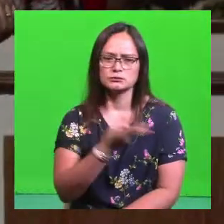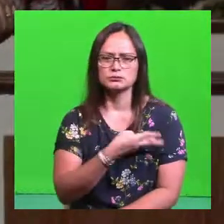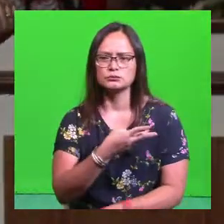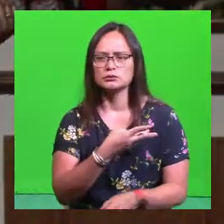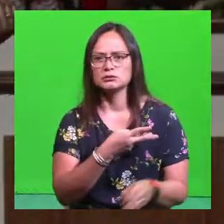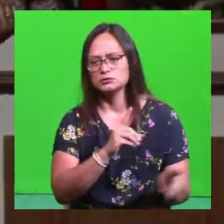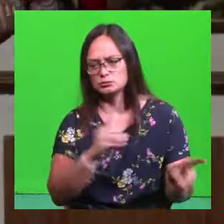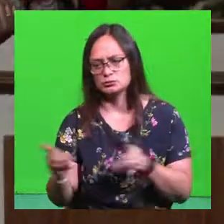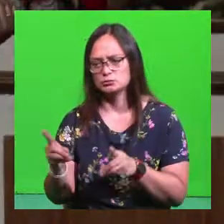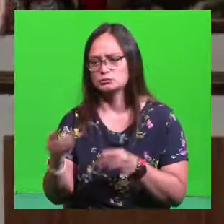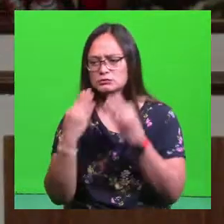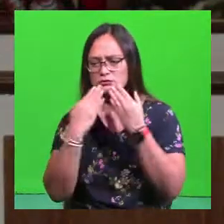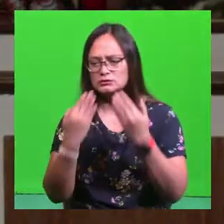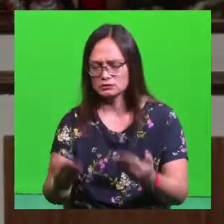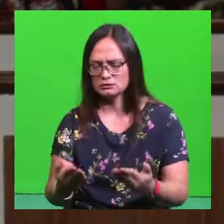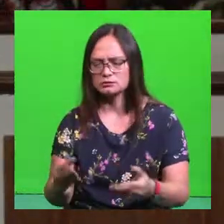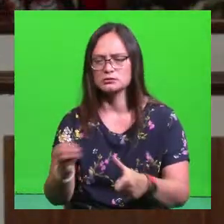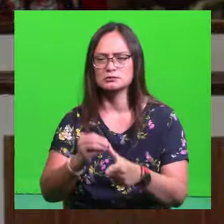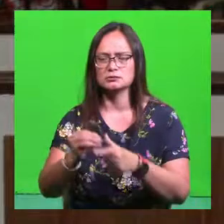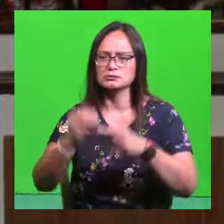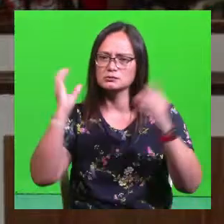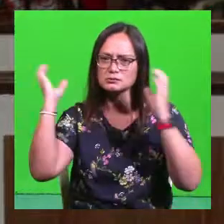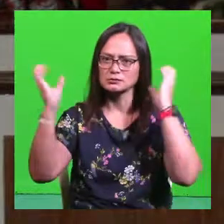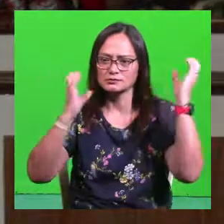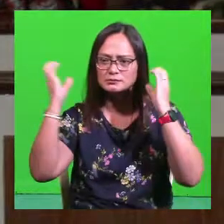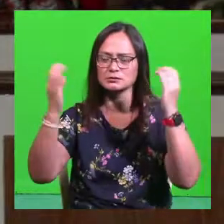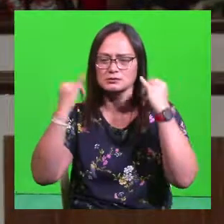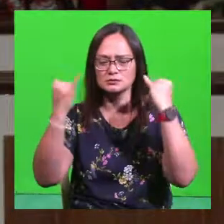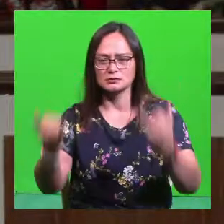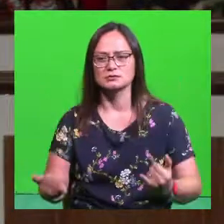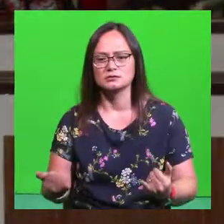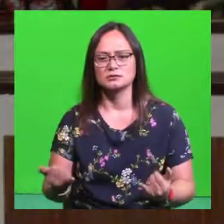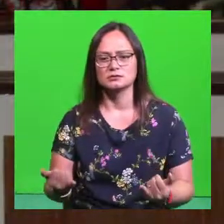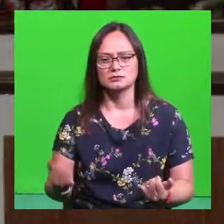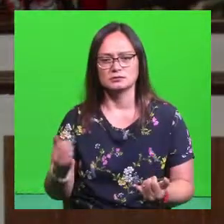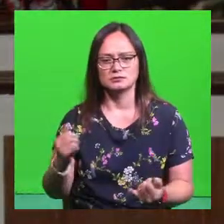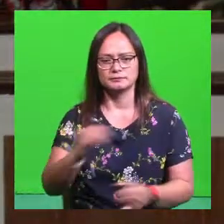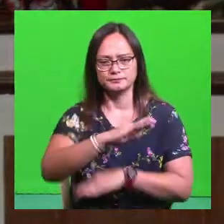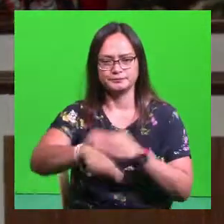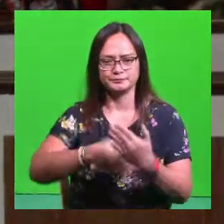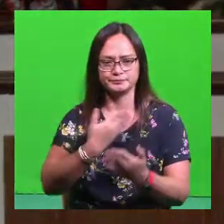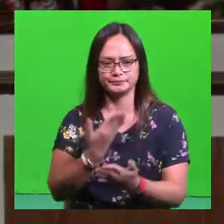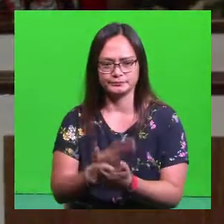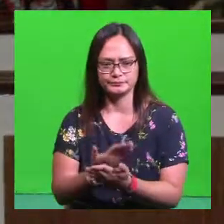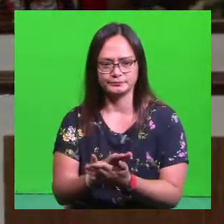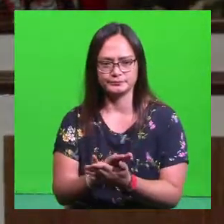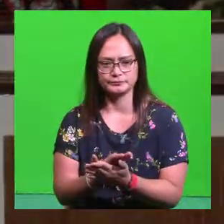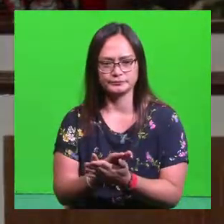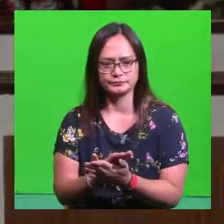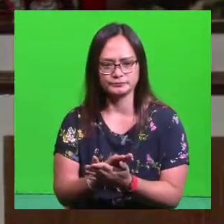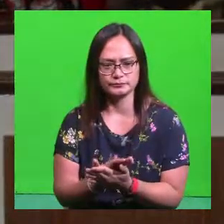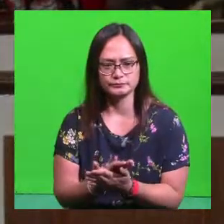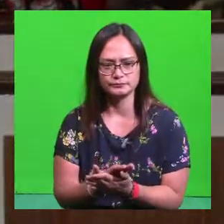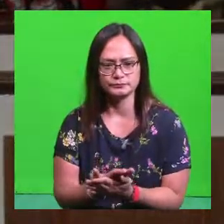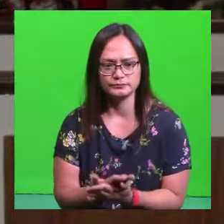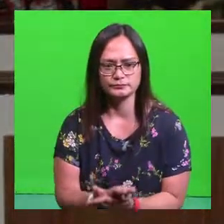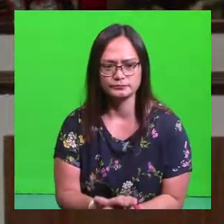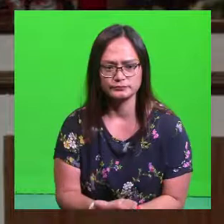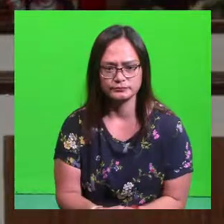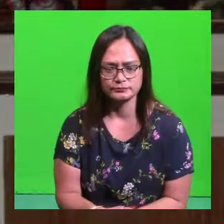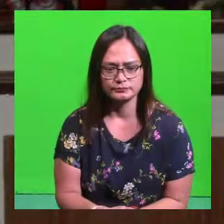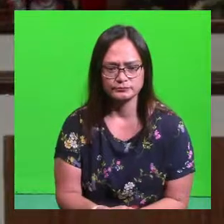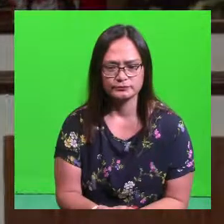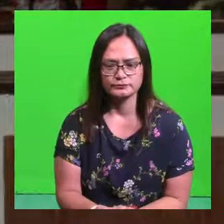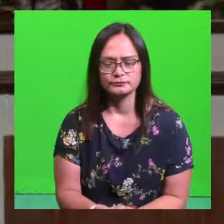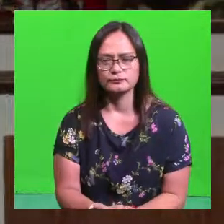celebration today, na ang lahat ay makita natin in the light of the scriptures. Nariyan ba